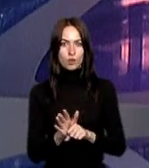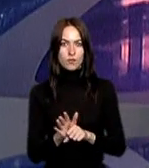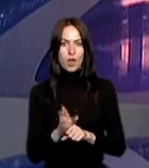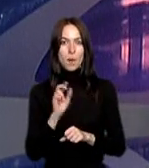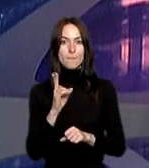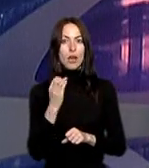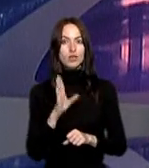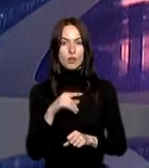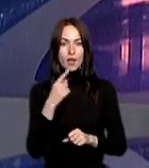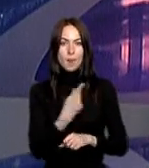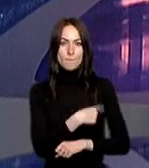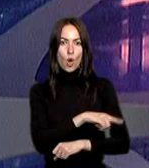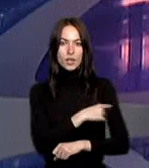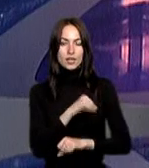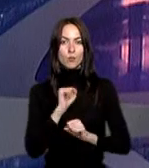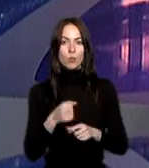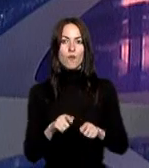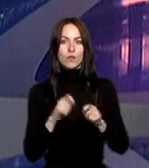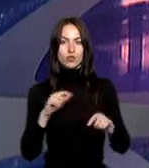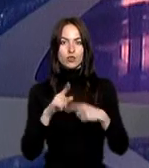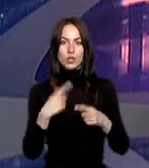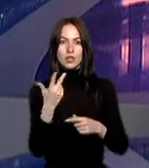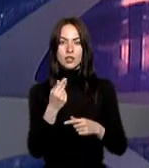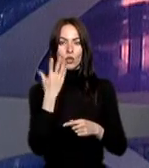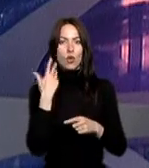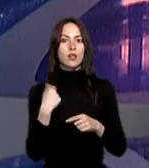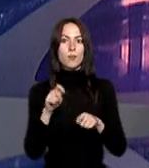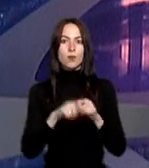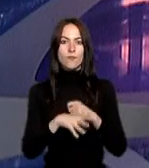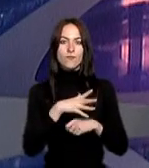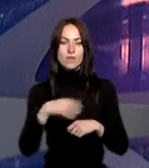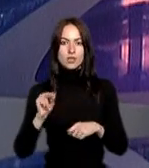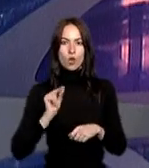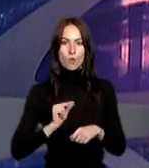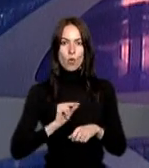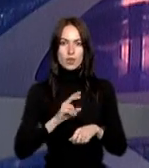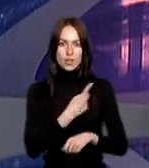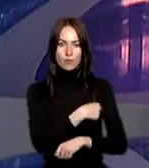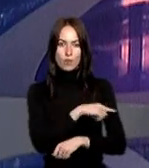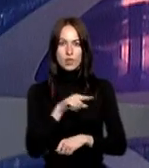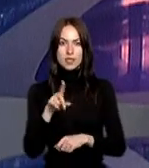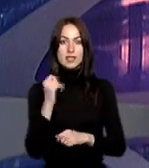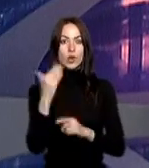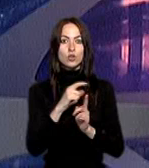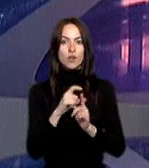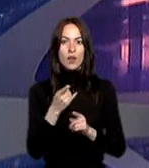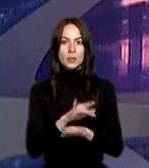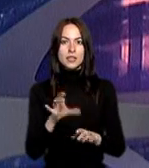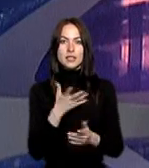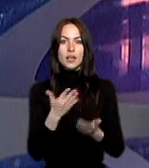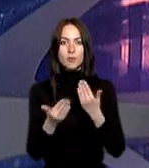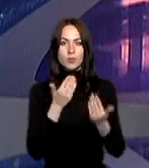Бакшеєв каже, поліклініку можуть відкрити за 3 дні, коли протестують усіх її медпрацівників. За його словами, дітей, з якими контактували